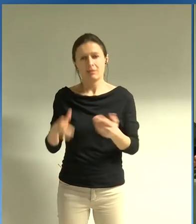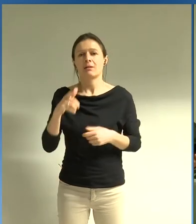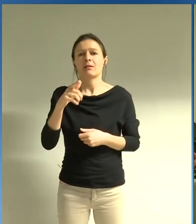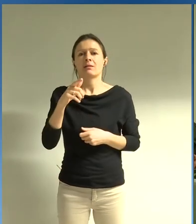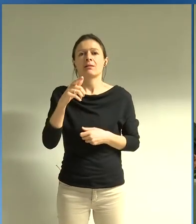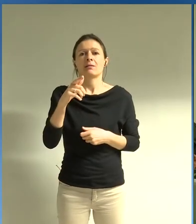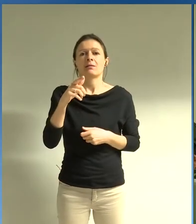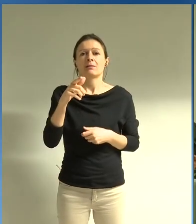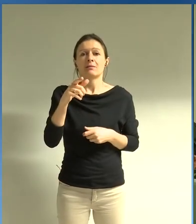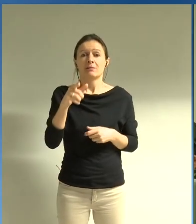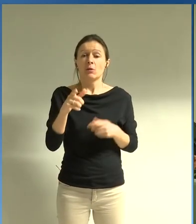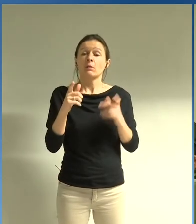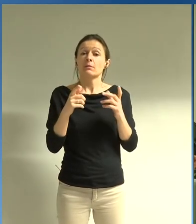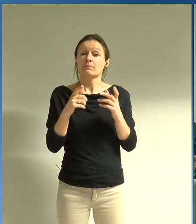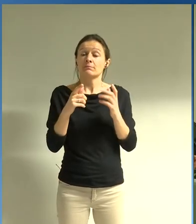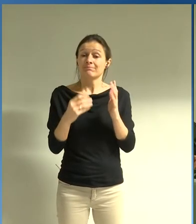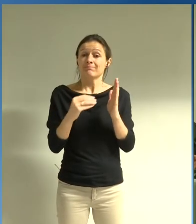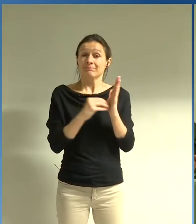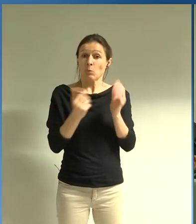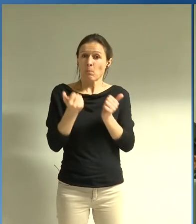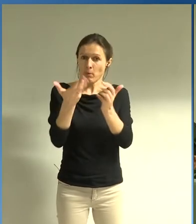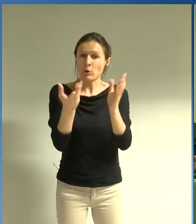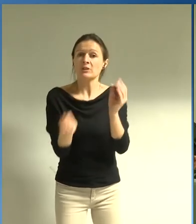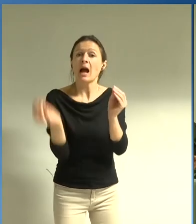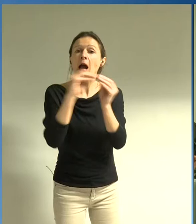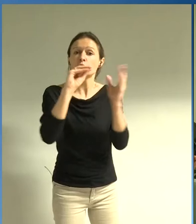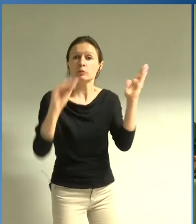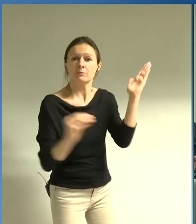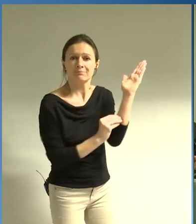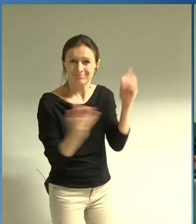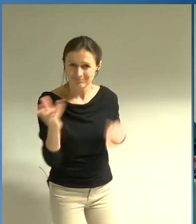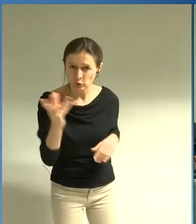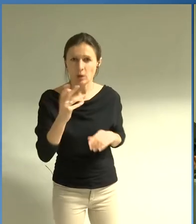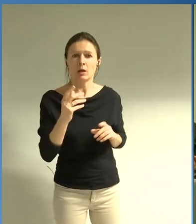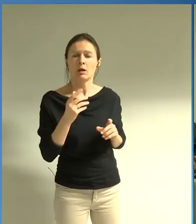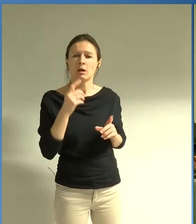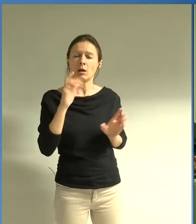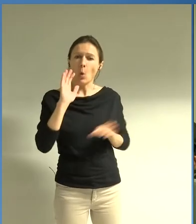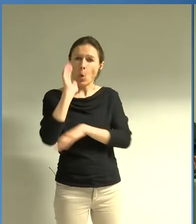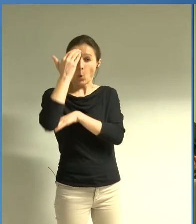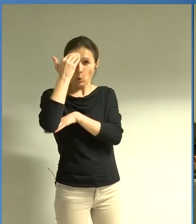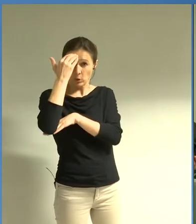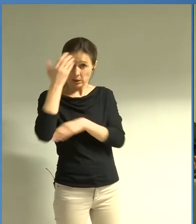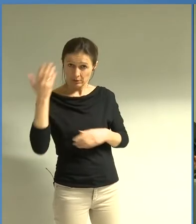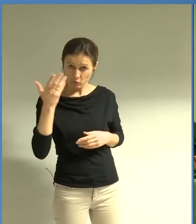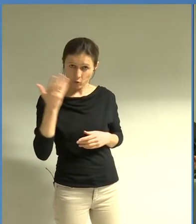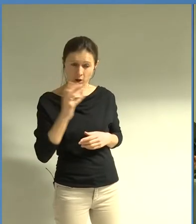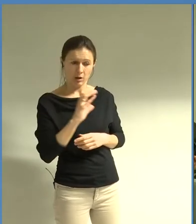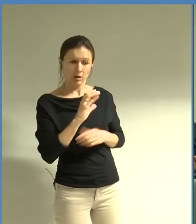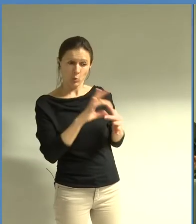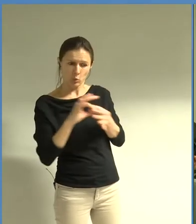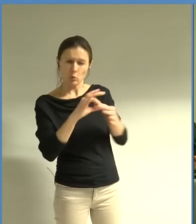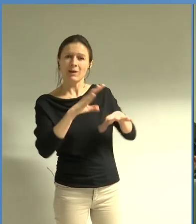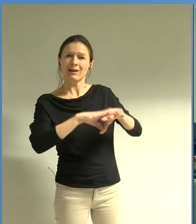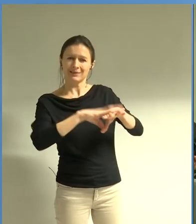gras de la délibération je lis de reconnaître le rôle de l' expertise des unions de quartier